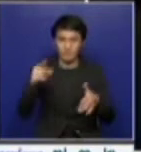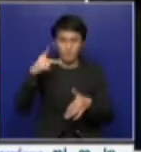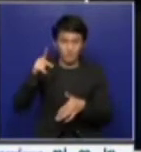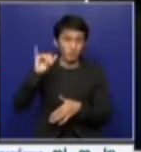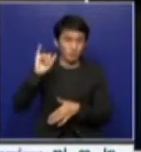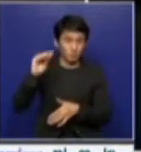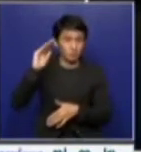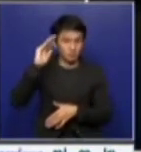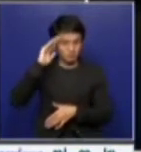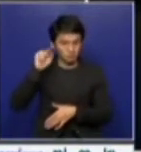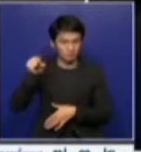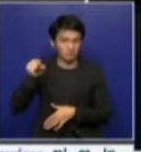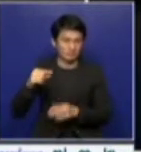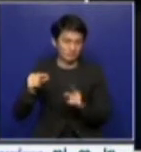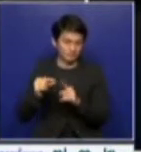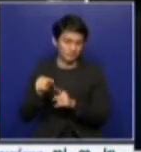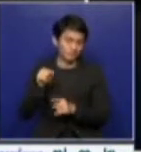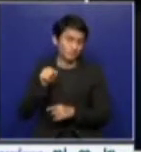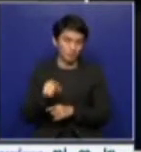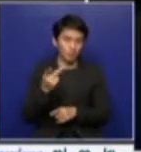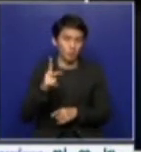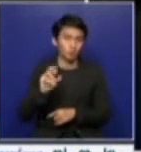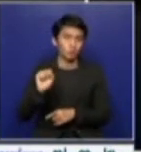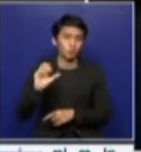คำสั่งคอชท์